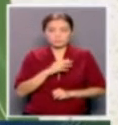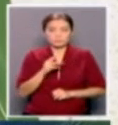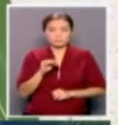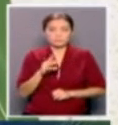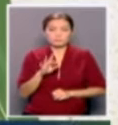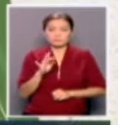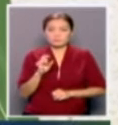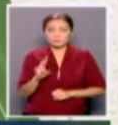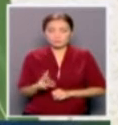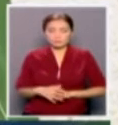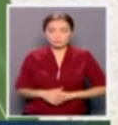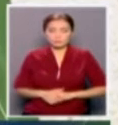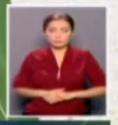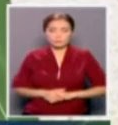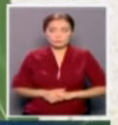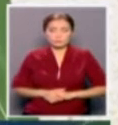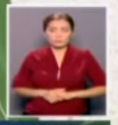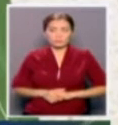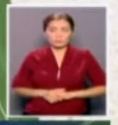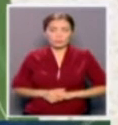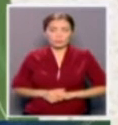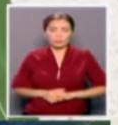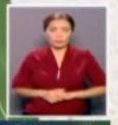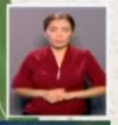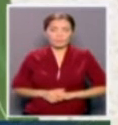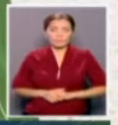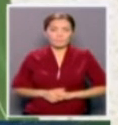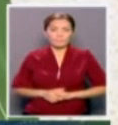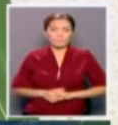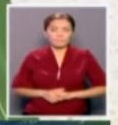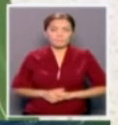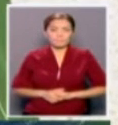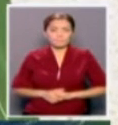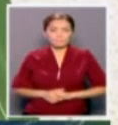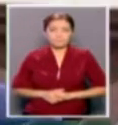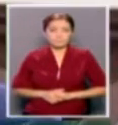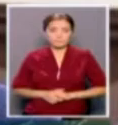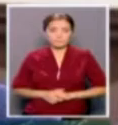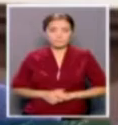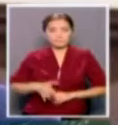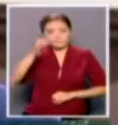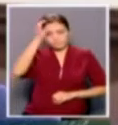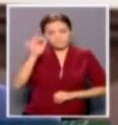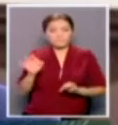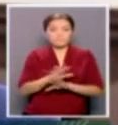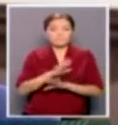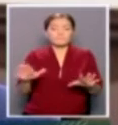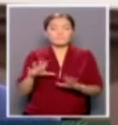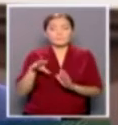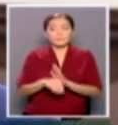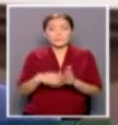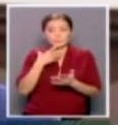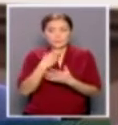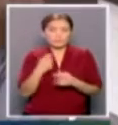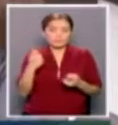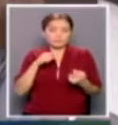Жұмекенді. Үлкен мақсатқа жетелейтін дүние ол оның азаттық рухы. Ақын Жұмекен Нәжмеденнің жырларында